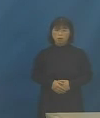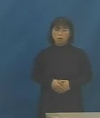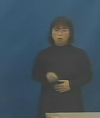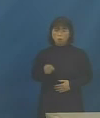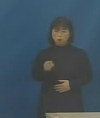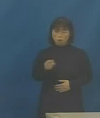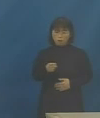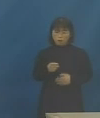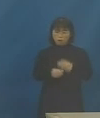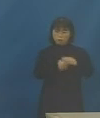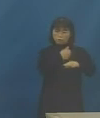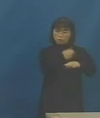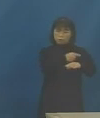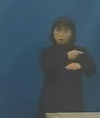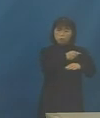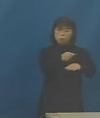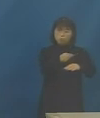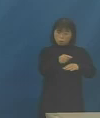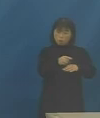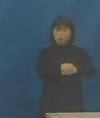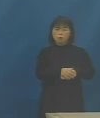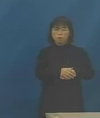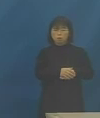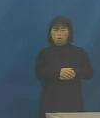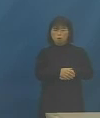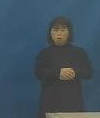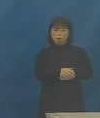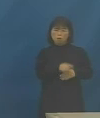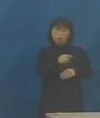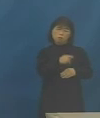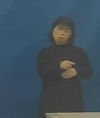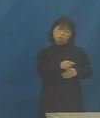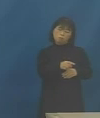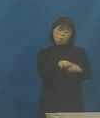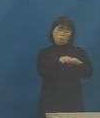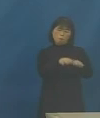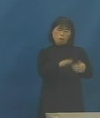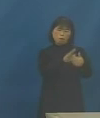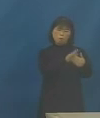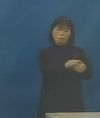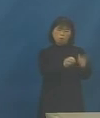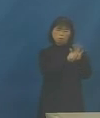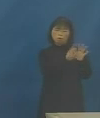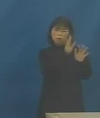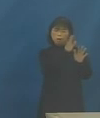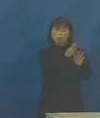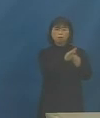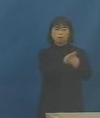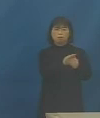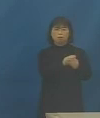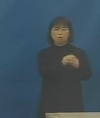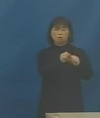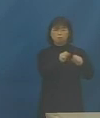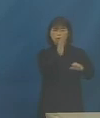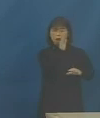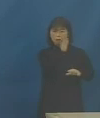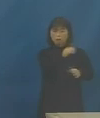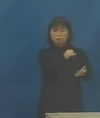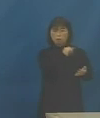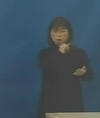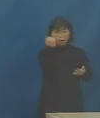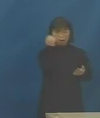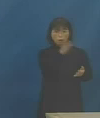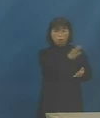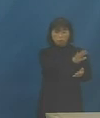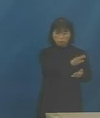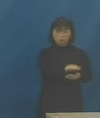発言もあってますよ地自治体はマンボウの措置ついてはどう考えですかこれはの機能派の分科